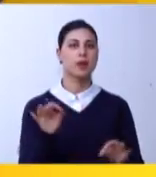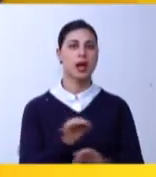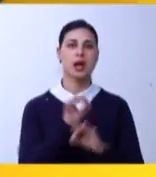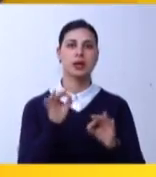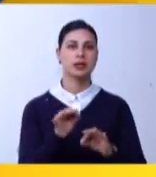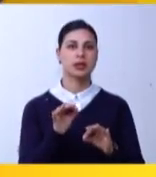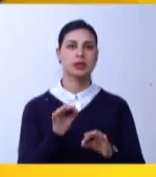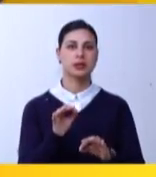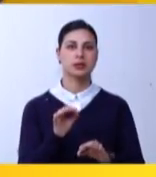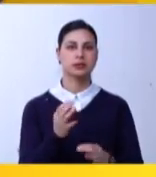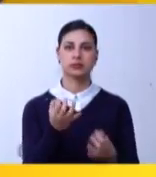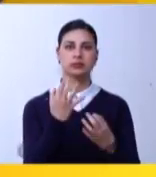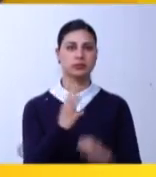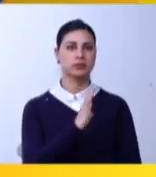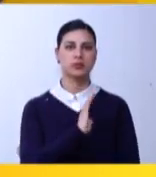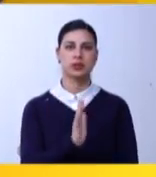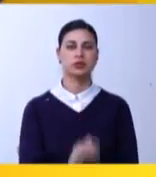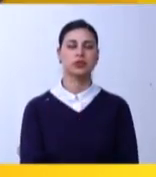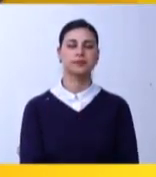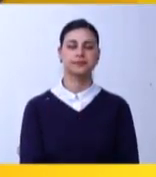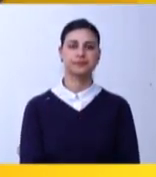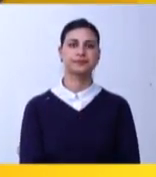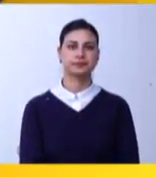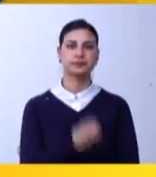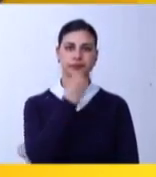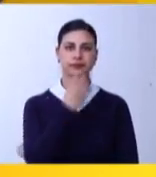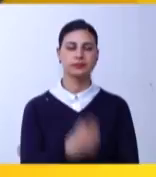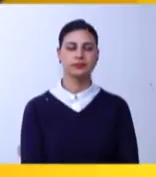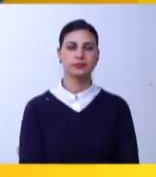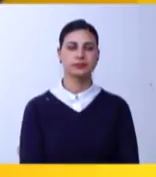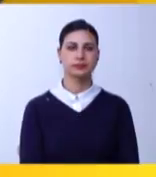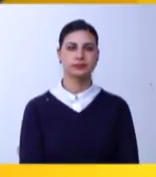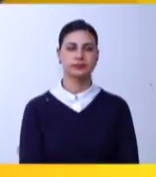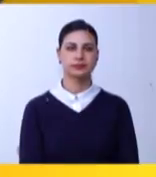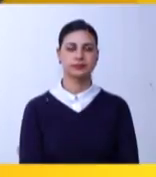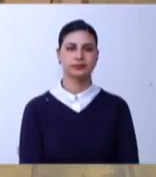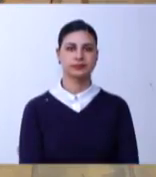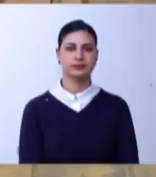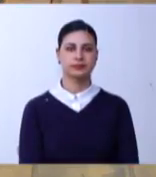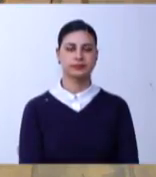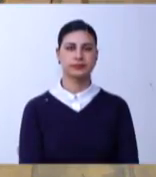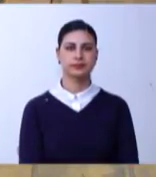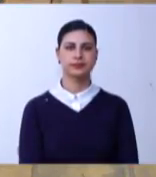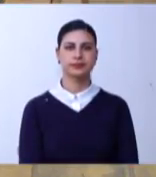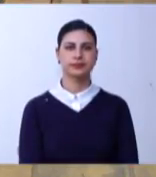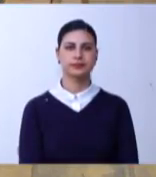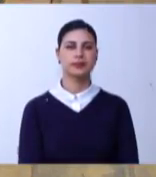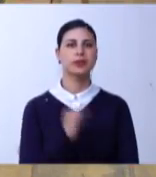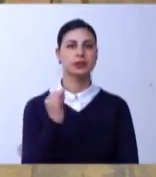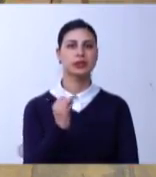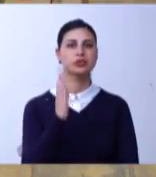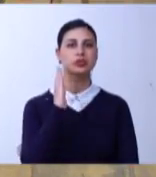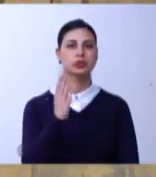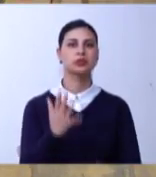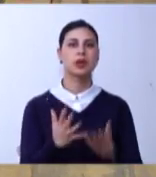აღარანაირად აღარ გასაგებია. აღარ აკეთებდა. კი ბატონო, მადლობა. მადლობთ. უფრო საინტერესო